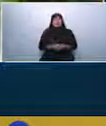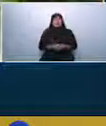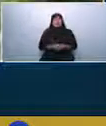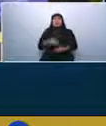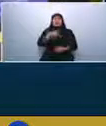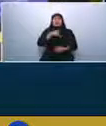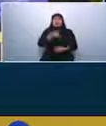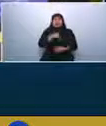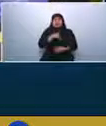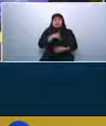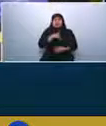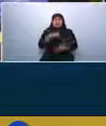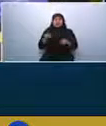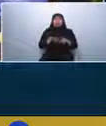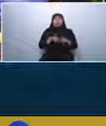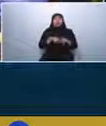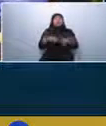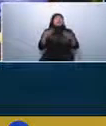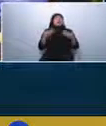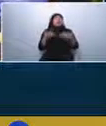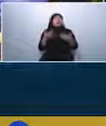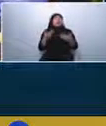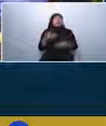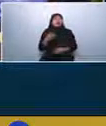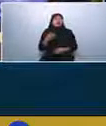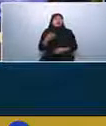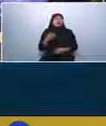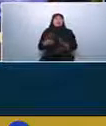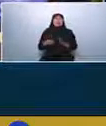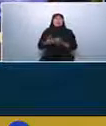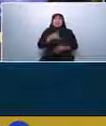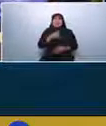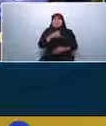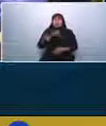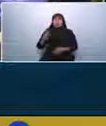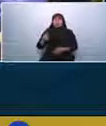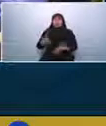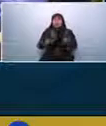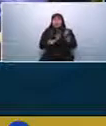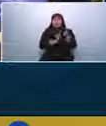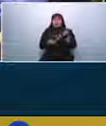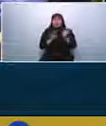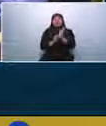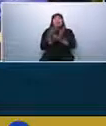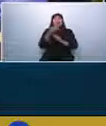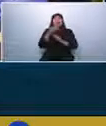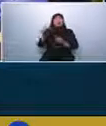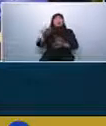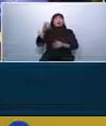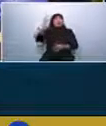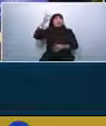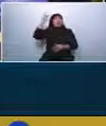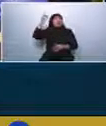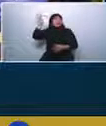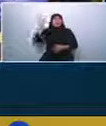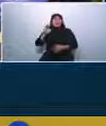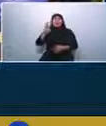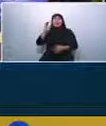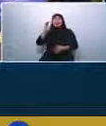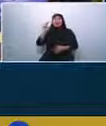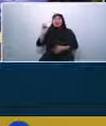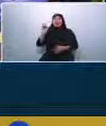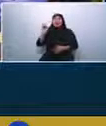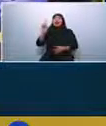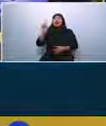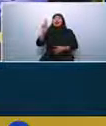Saya juga gembira karena penyelesaian perkara melalui aplikasi e-court